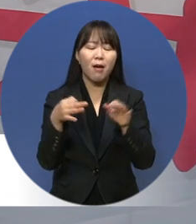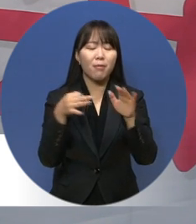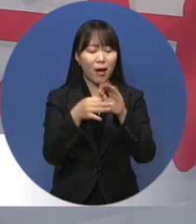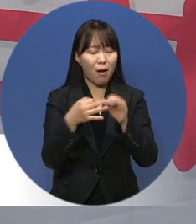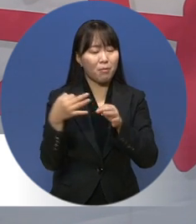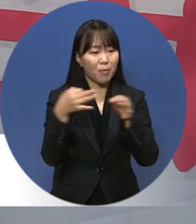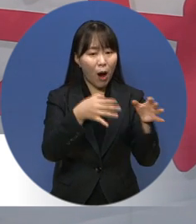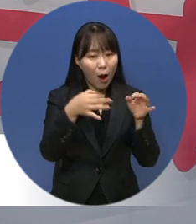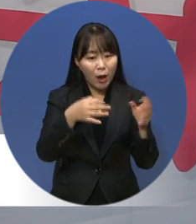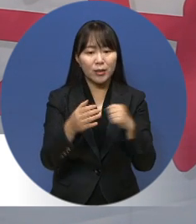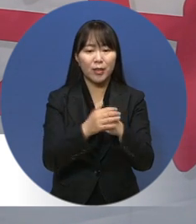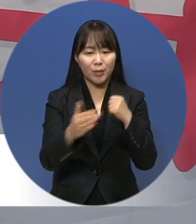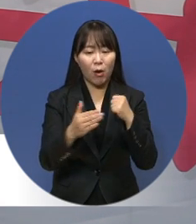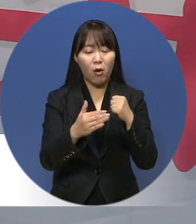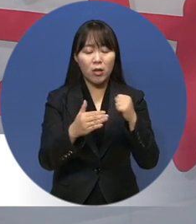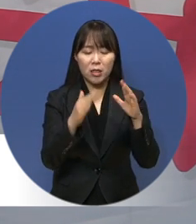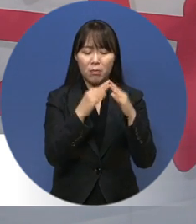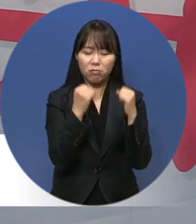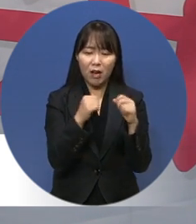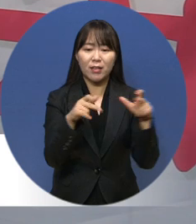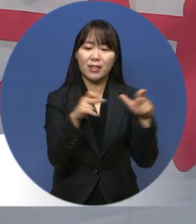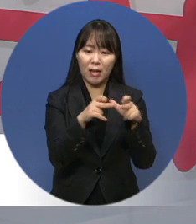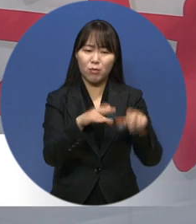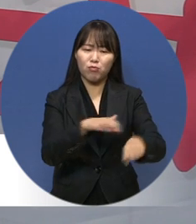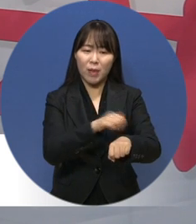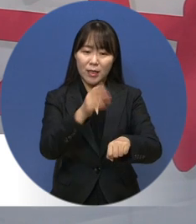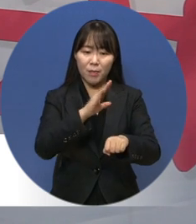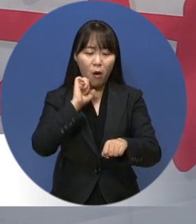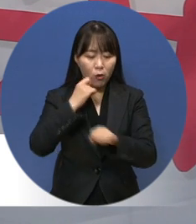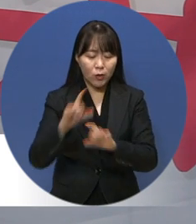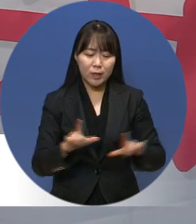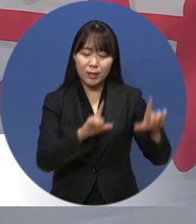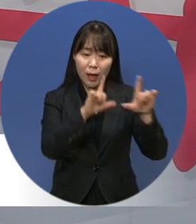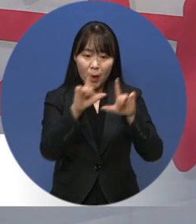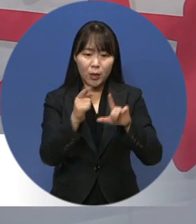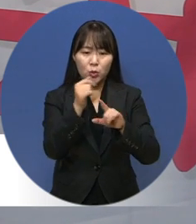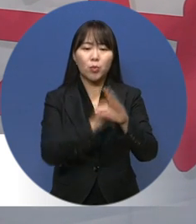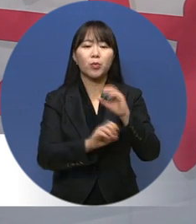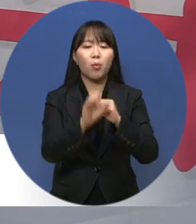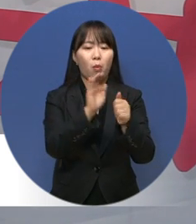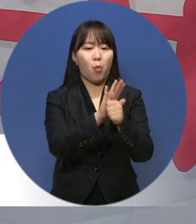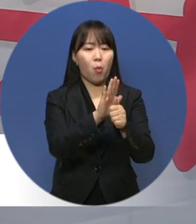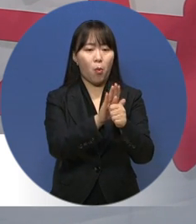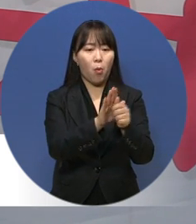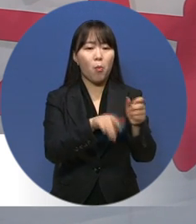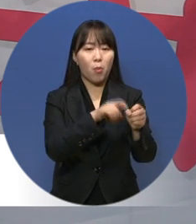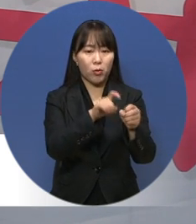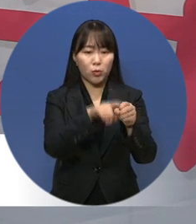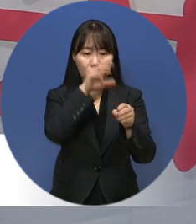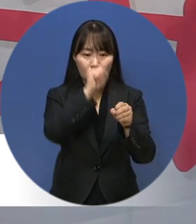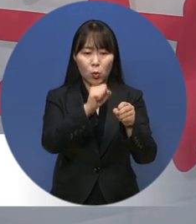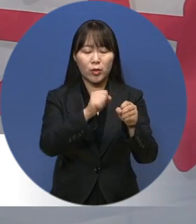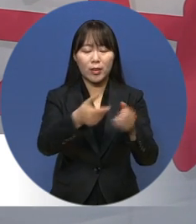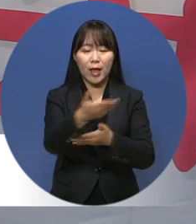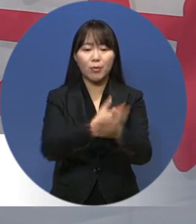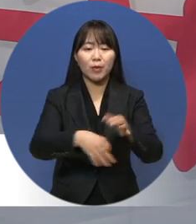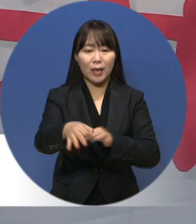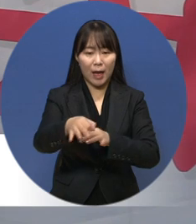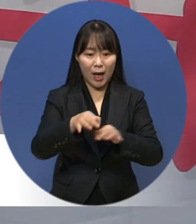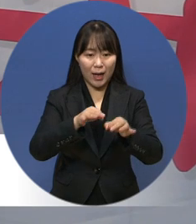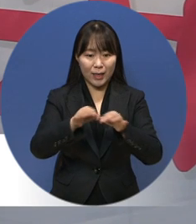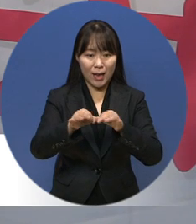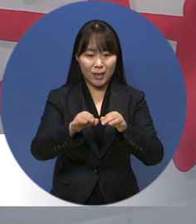줌으로써 제가 장애인분들이 불편하지만 어려운 삶을 조금이라도 도움을 주기 위해서 좋은 나눔 가게를